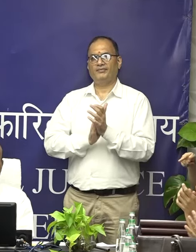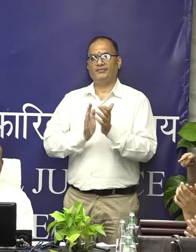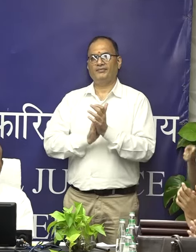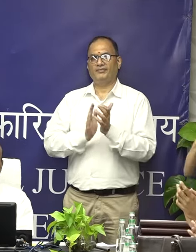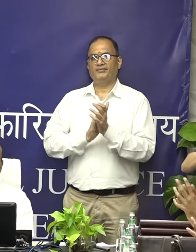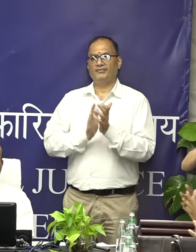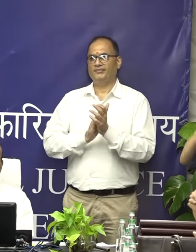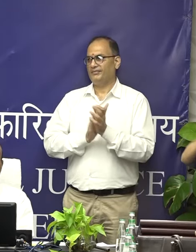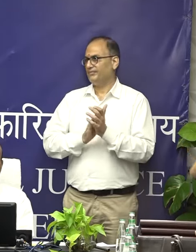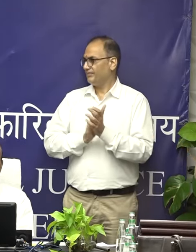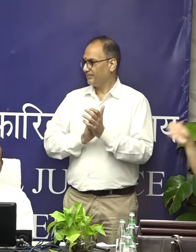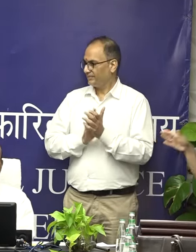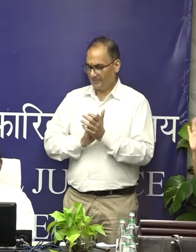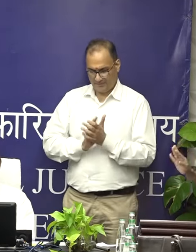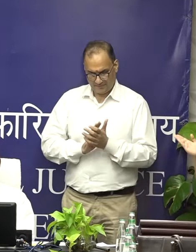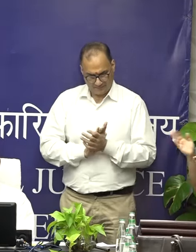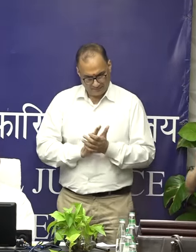हैं।